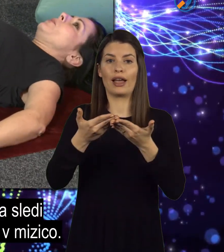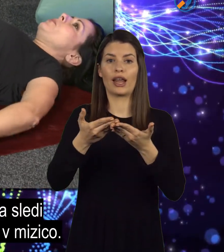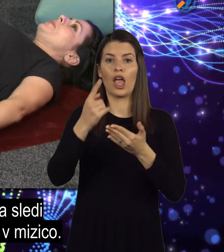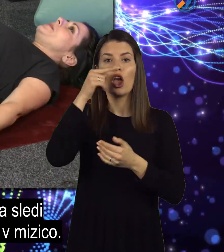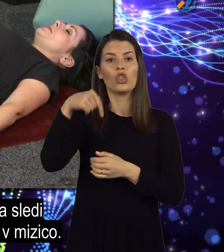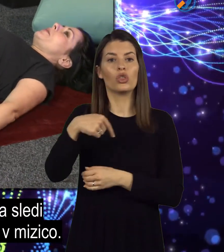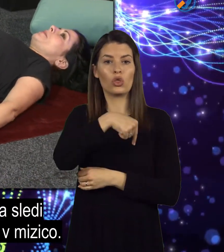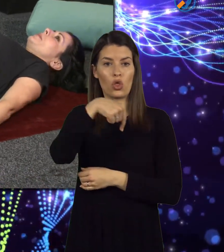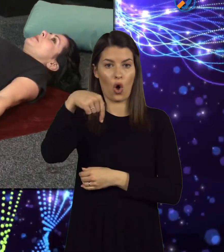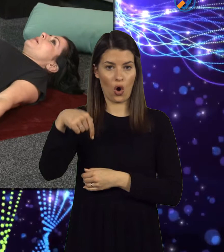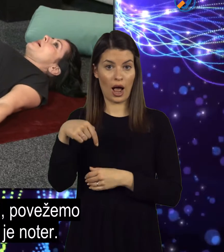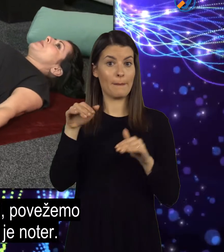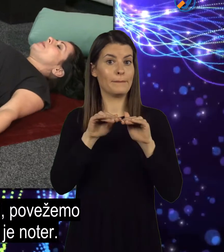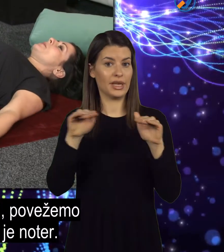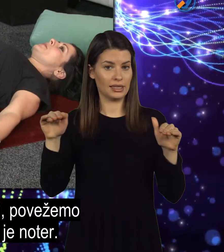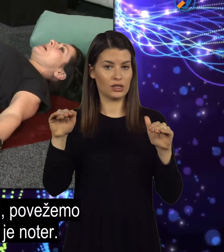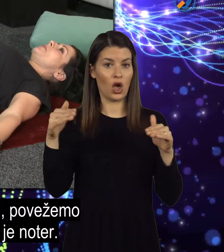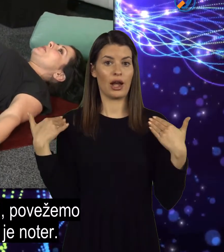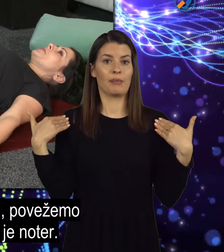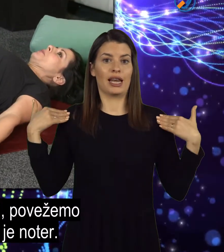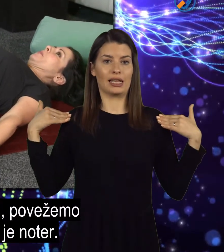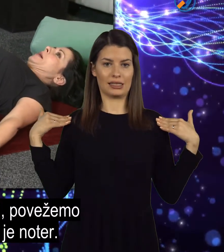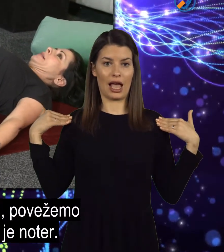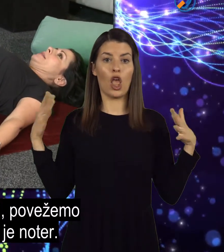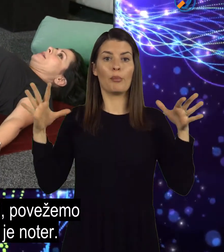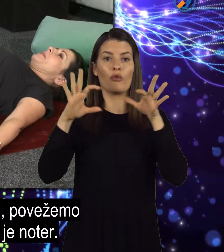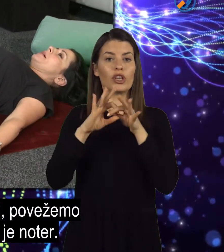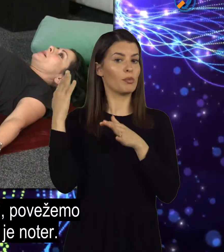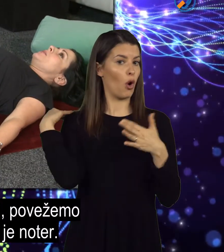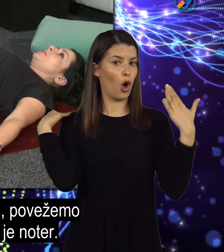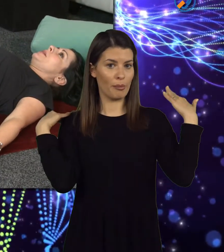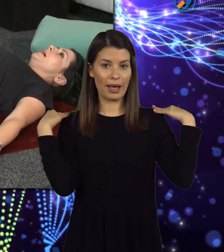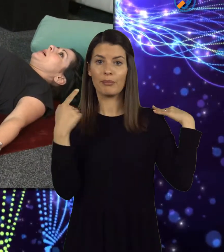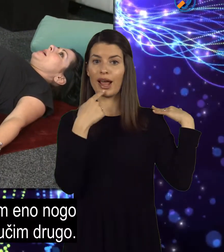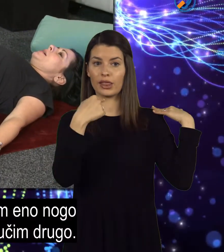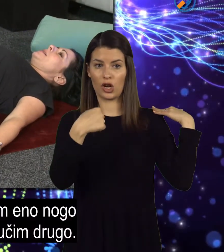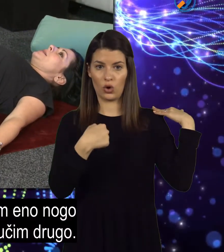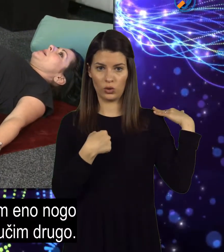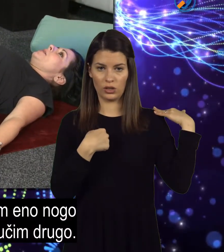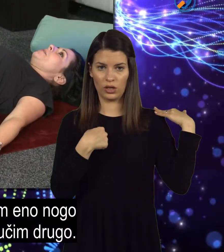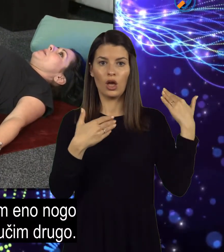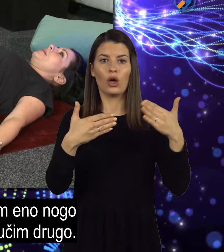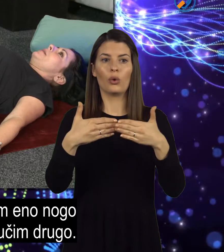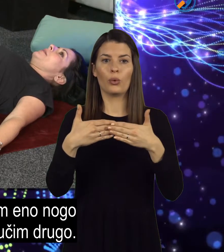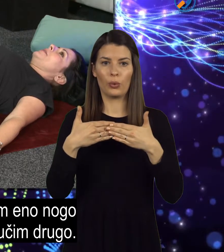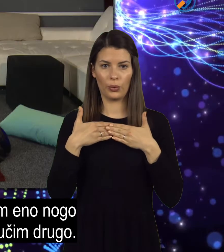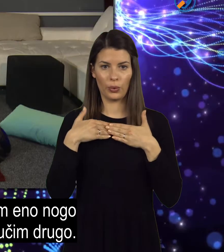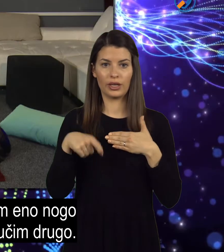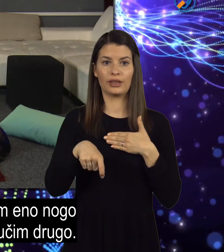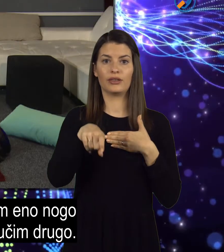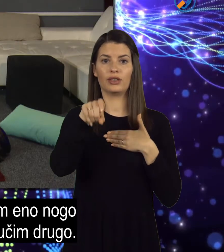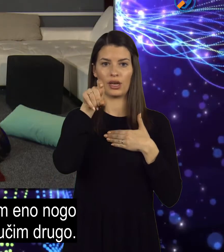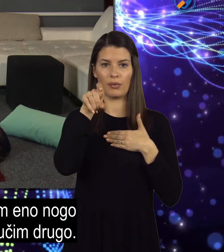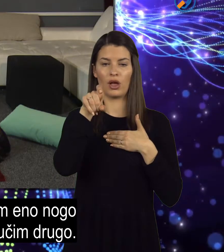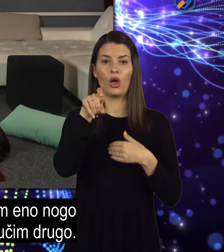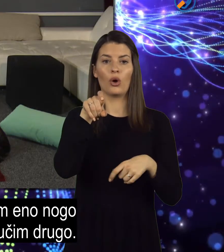dvigovanje nog v mizico. Rami damo nazaj, povežemo lopatici, brada je notri in z izdihom dvignem